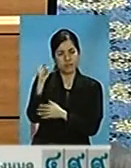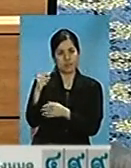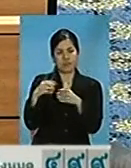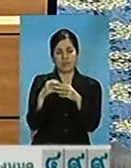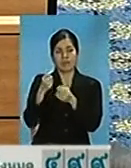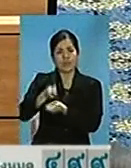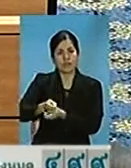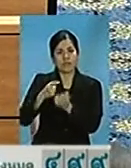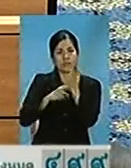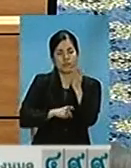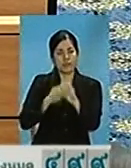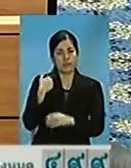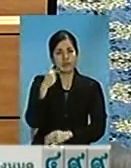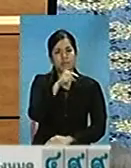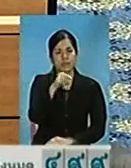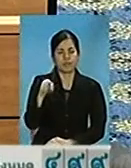กรชาวสวนยาง